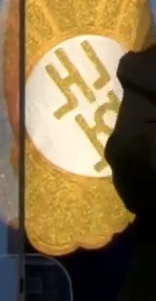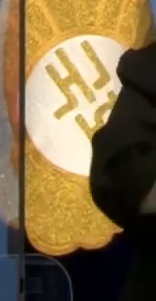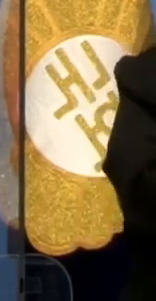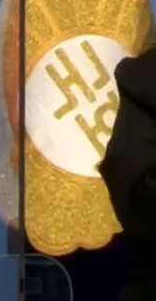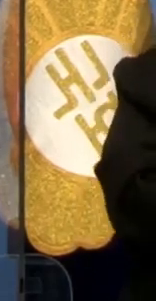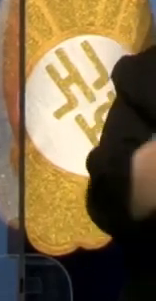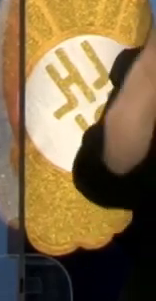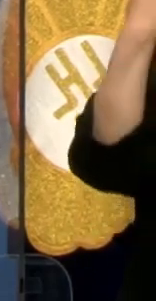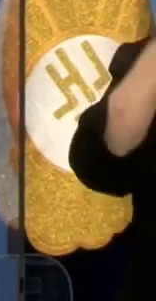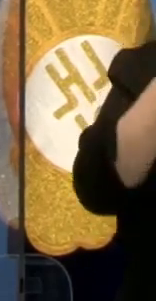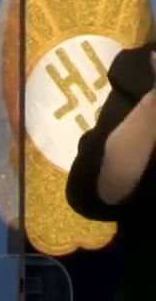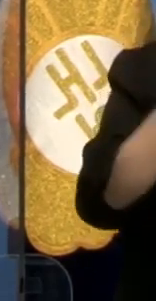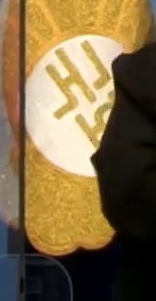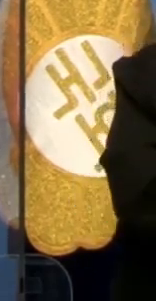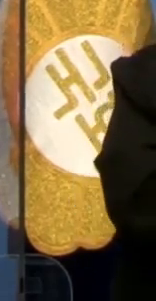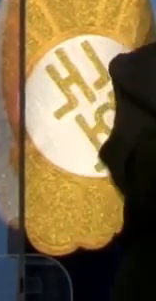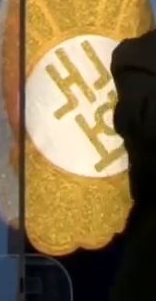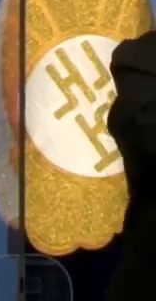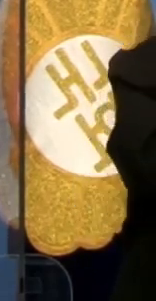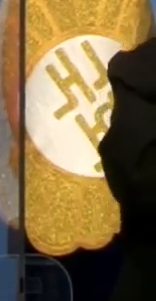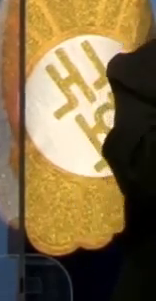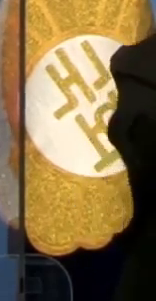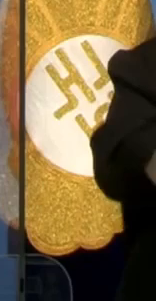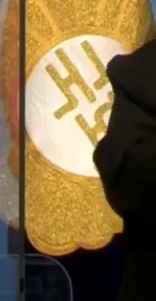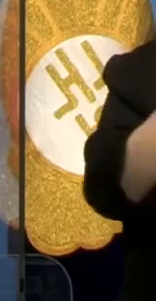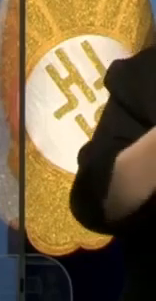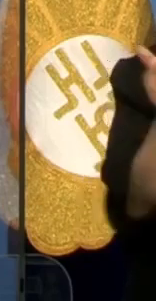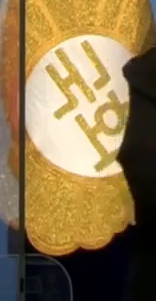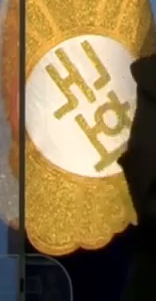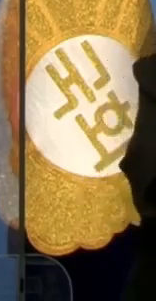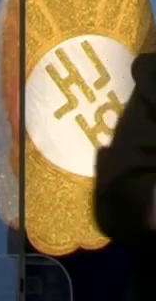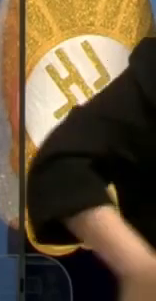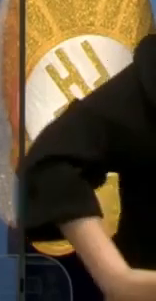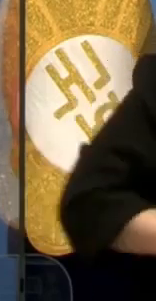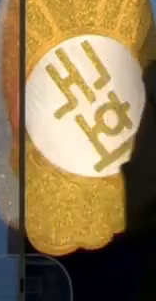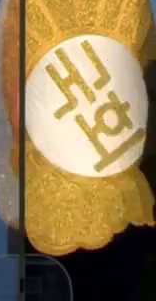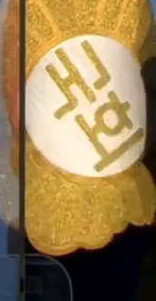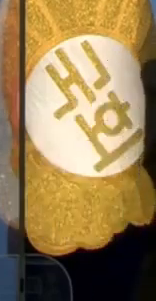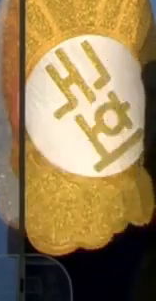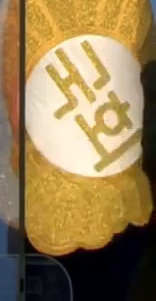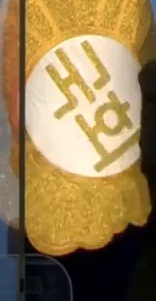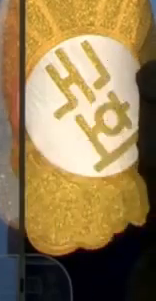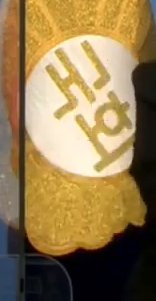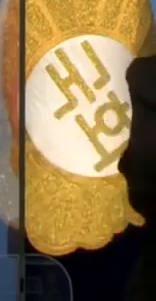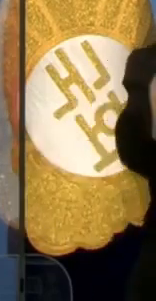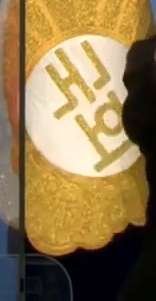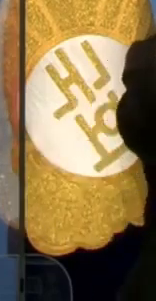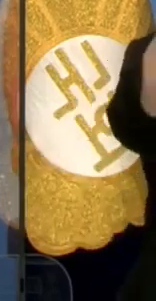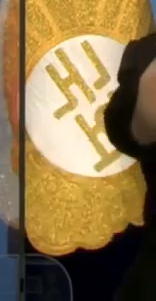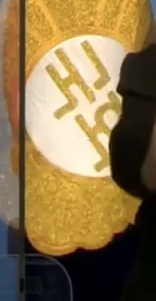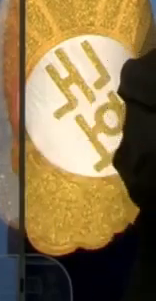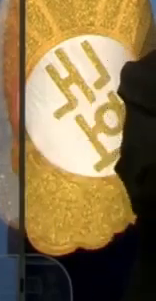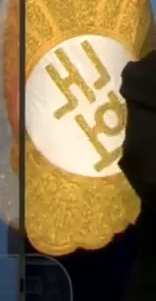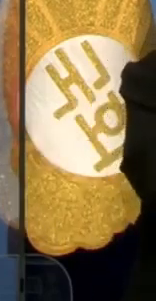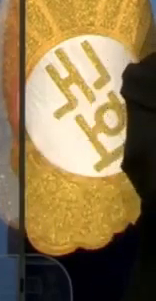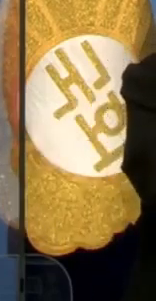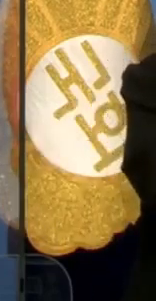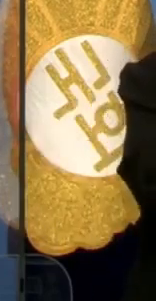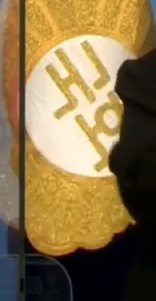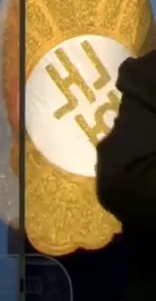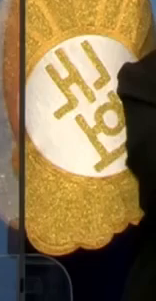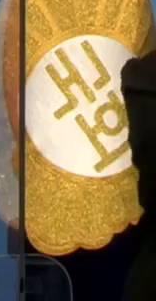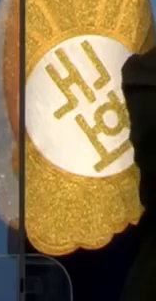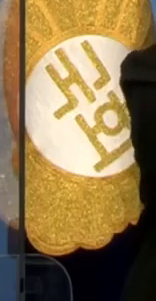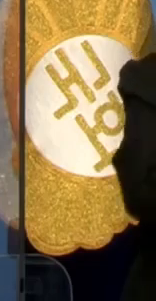업고 사법연수원도 같이 다녔습니다. 또한 최재형 전 원장 부부는 이미 두 자녀가 있었지만